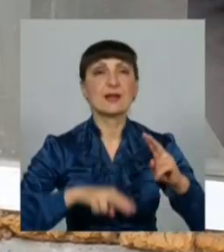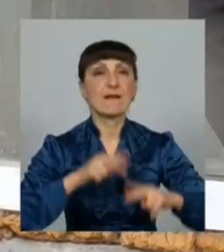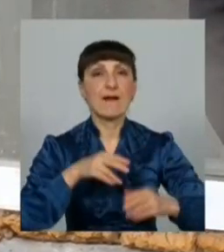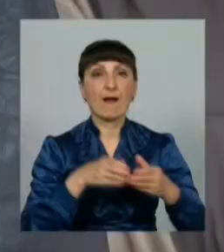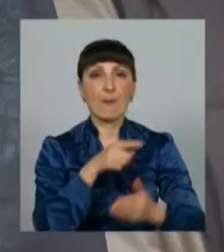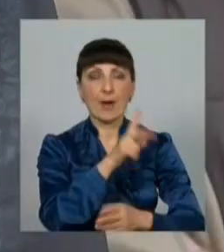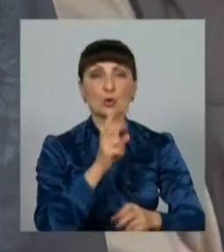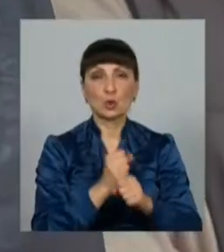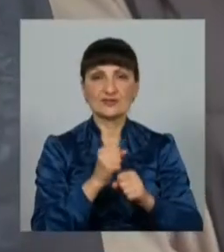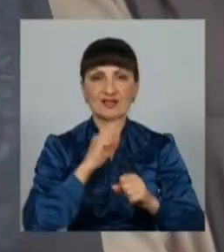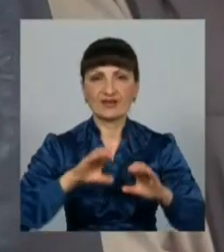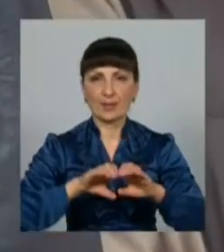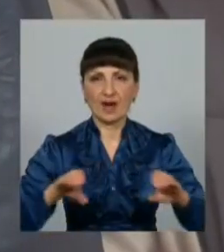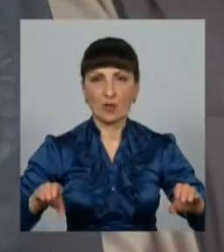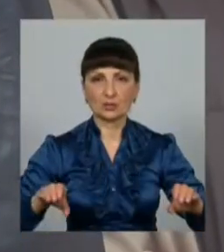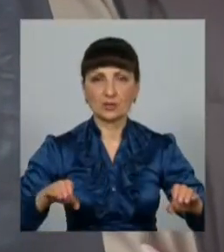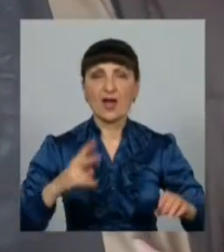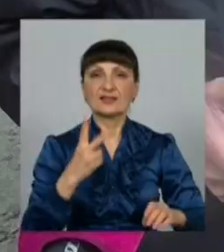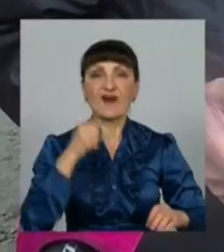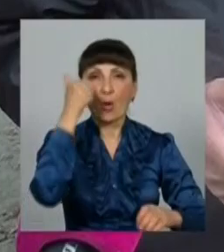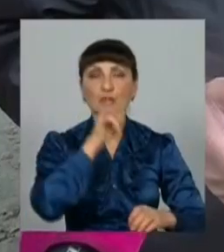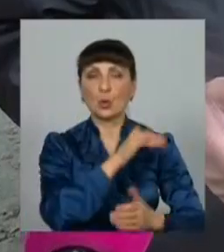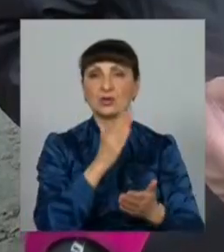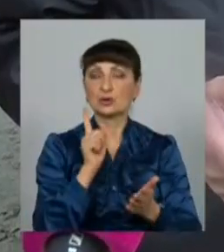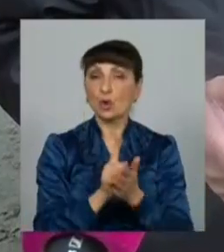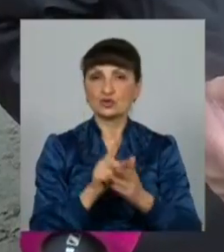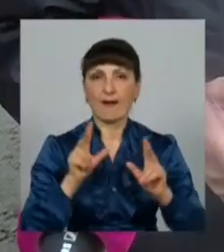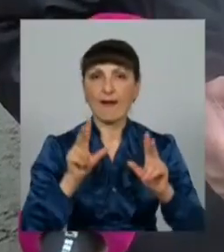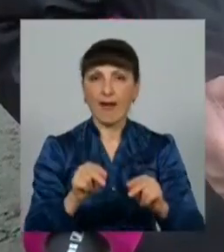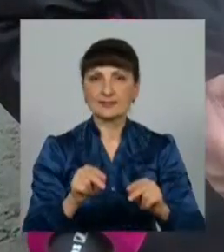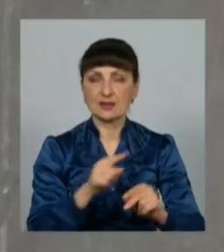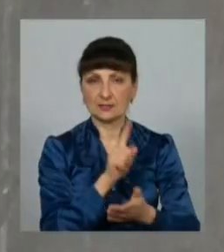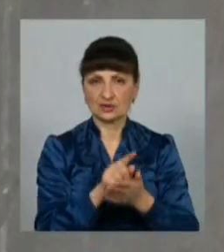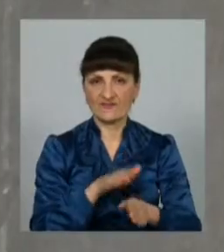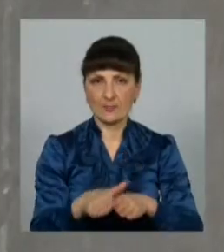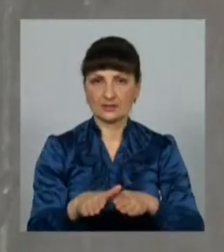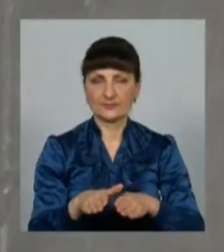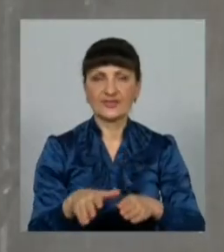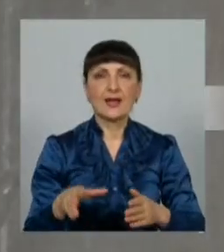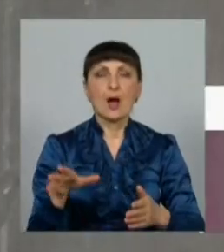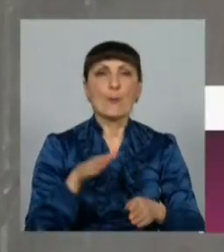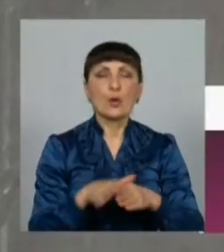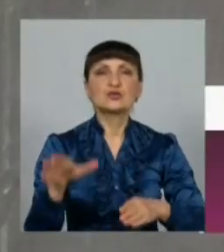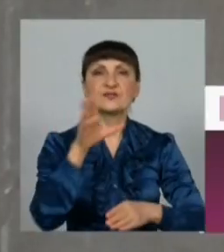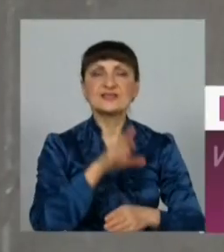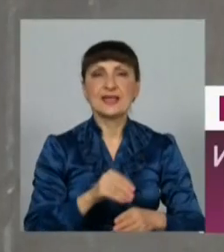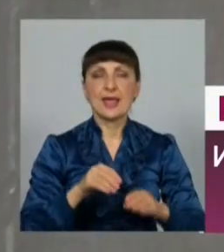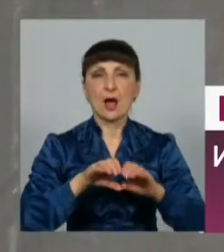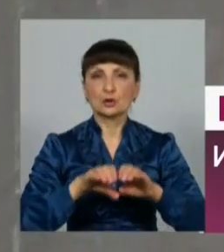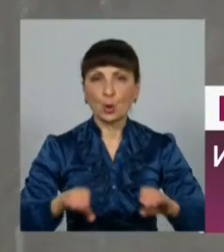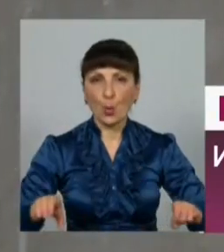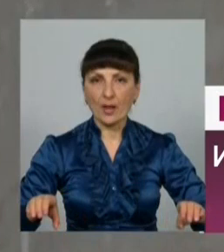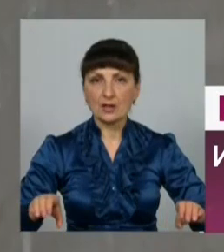компания, проложившая водопровод. Тем более, что двухгодичный срок гарантии не истек. Полностью все свои положенные трубы